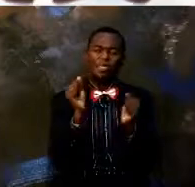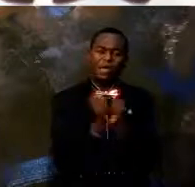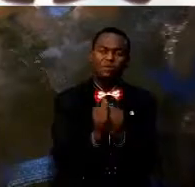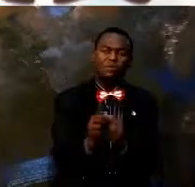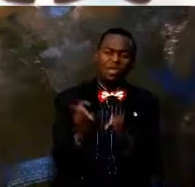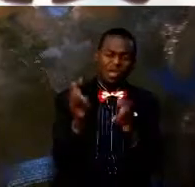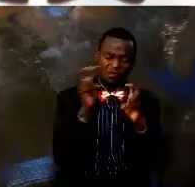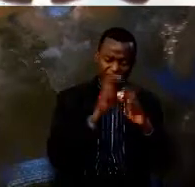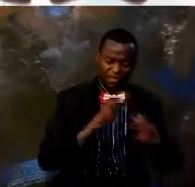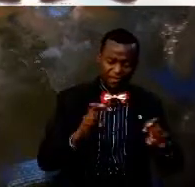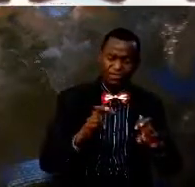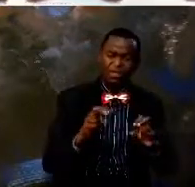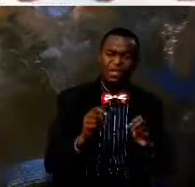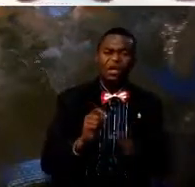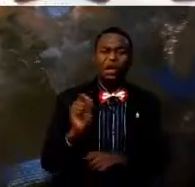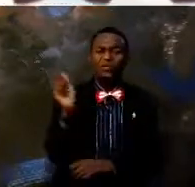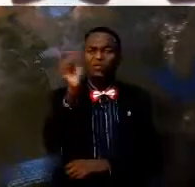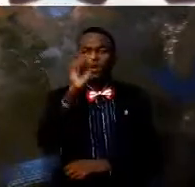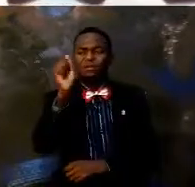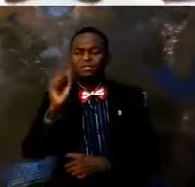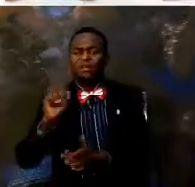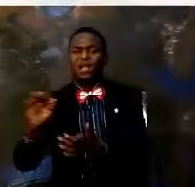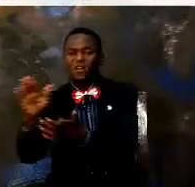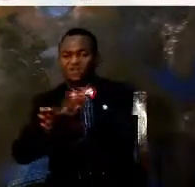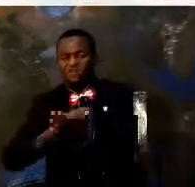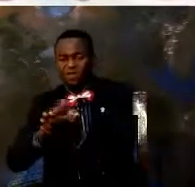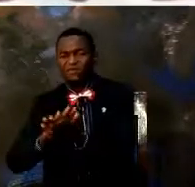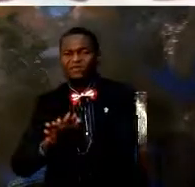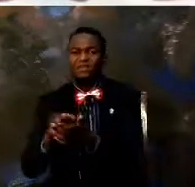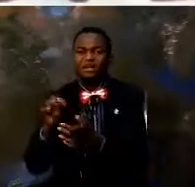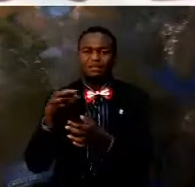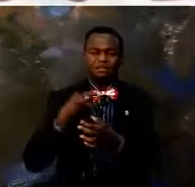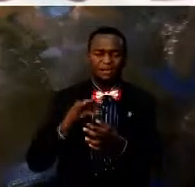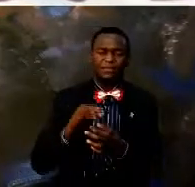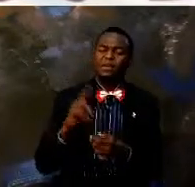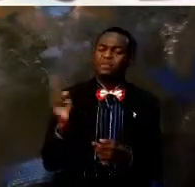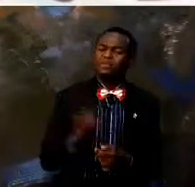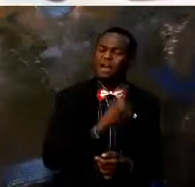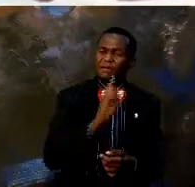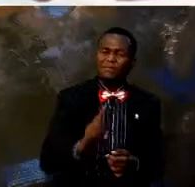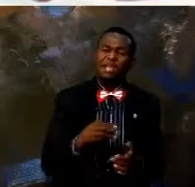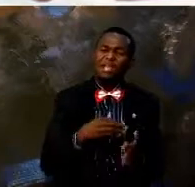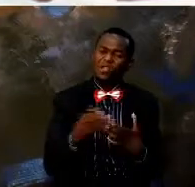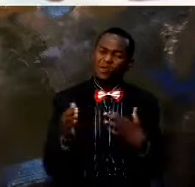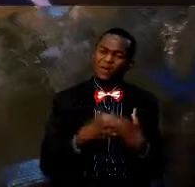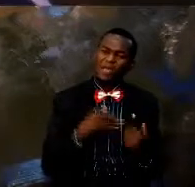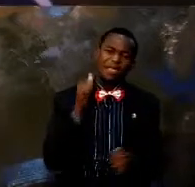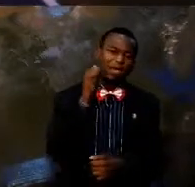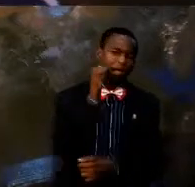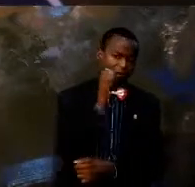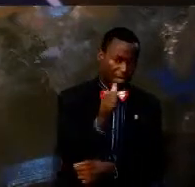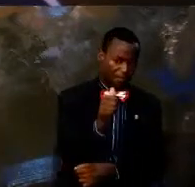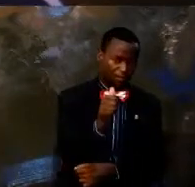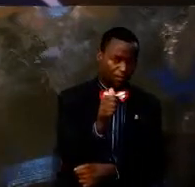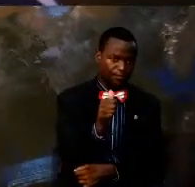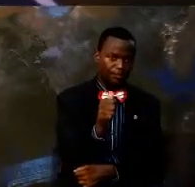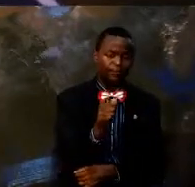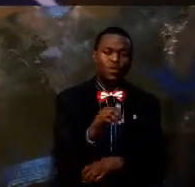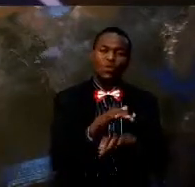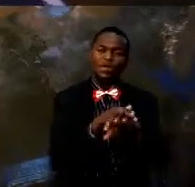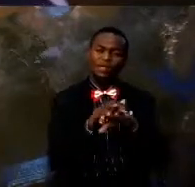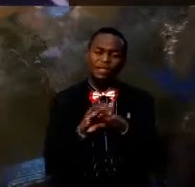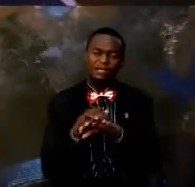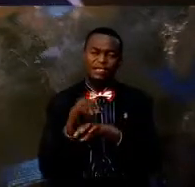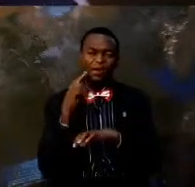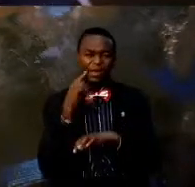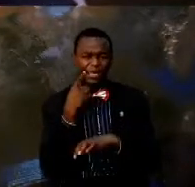kwa unaandika kwa chaki alafu unafuta na kitambaa. Dhambi aliyoifanya Adam, Waingereza wanajaribu